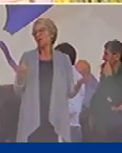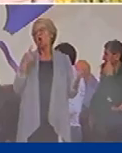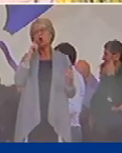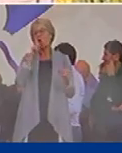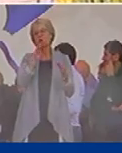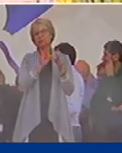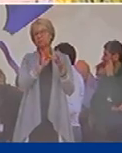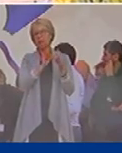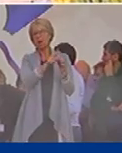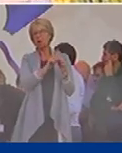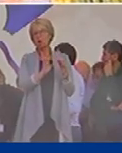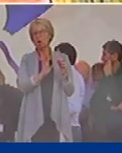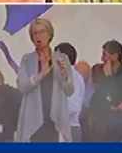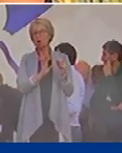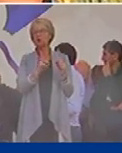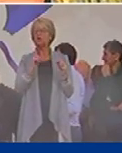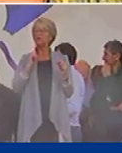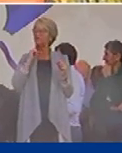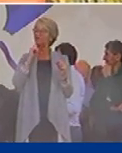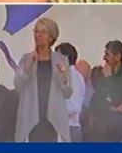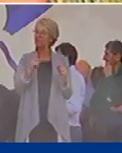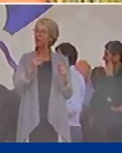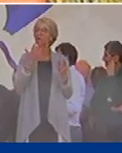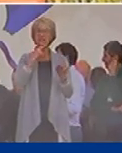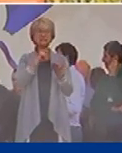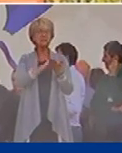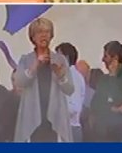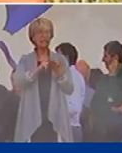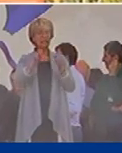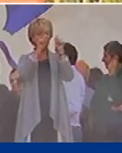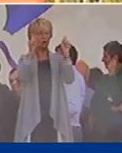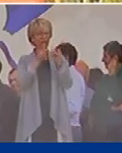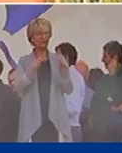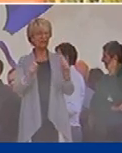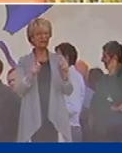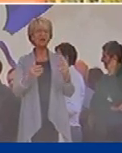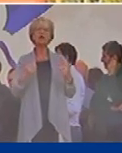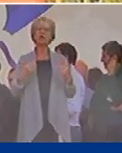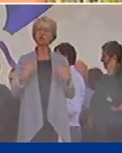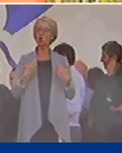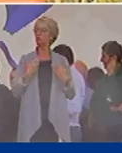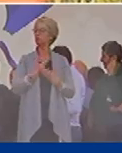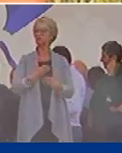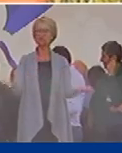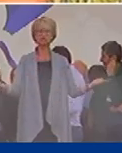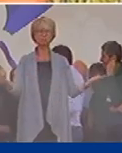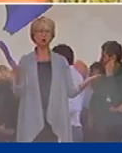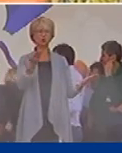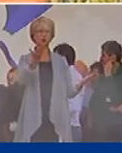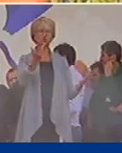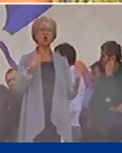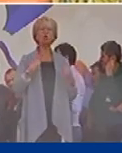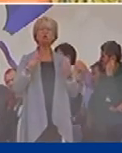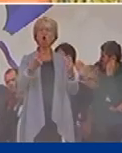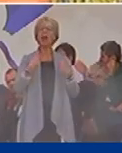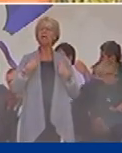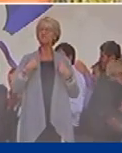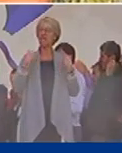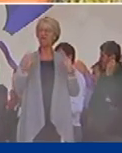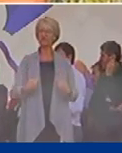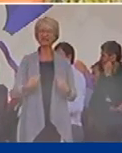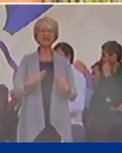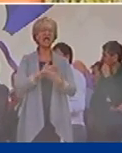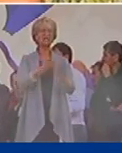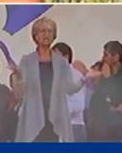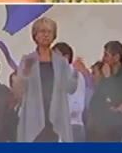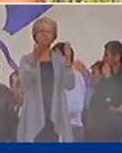d'accordo. Quindi, fino a che mi volete segretario federale, io sono a vostra disposizione e metto la mia vita a vostra